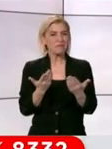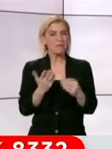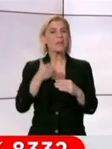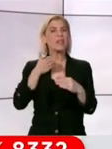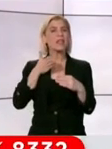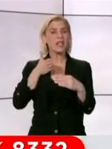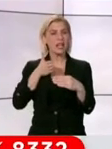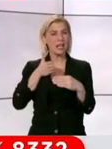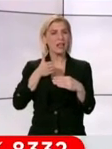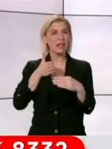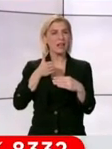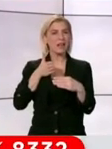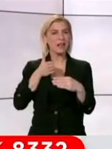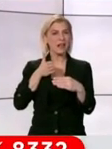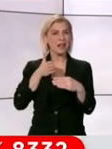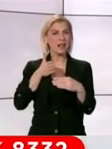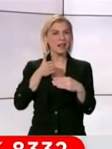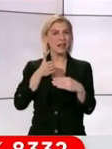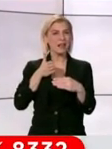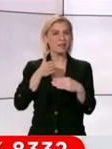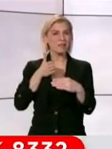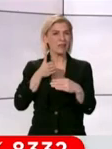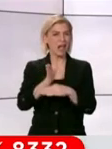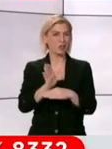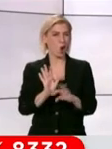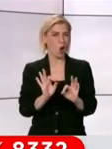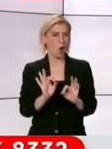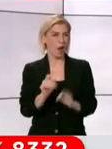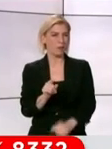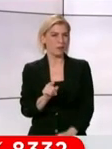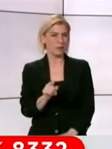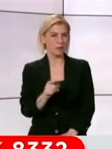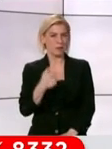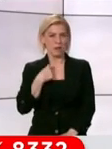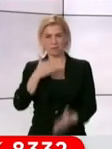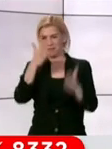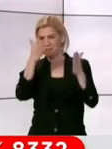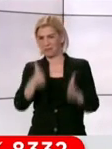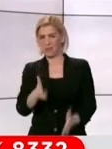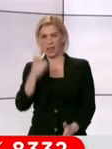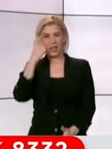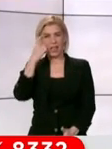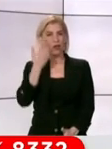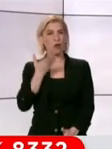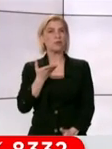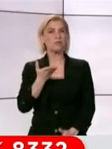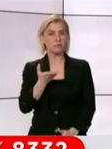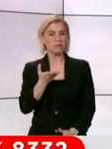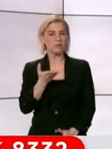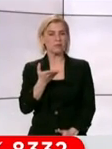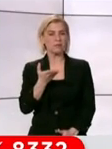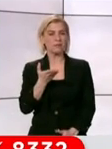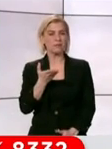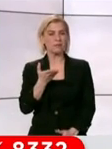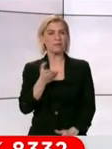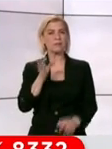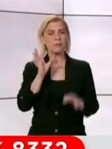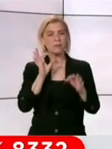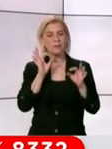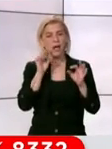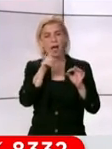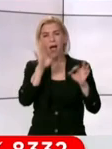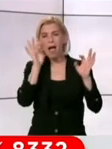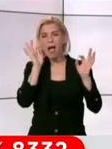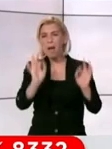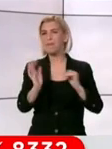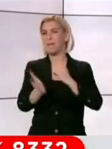Gerçekten. Çünkü altını çizerek söylüyorum. Sizi çok iyi tanıyorum. Ne kadar böyle yardımsever olduğunuzu çok iyi